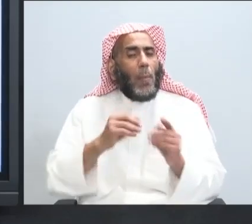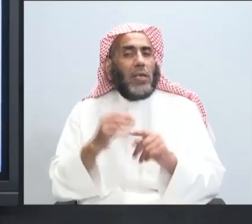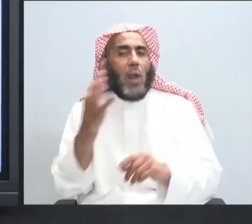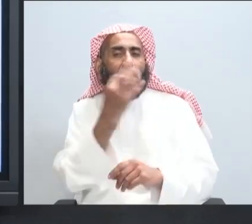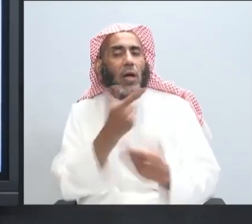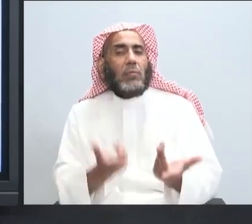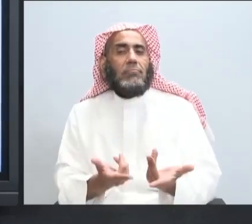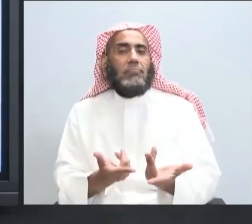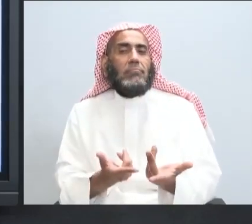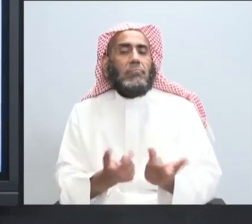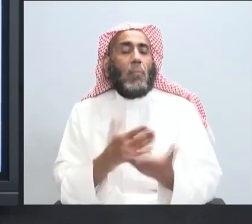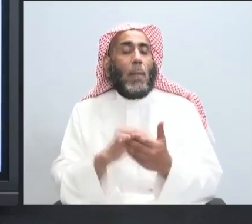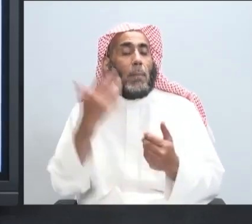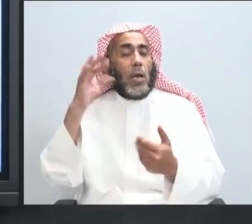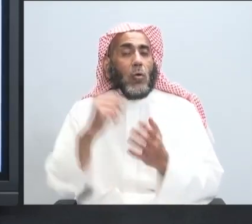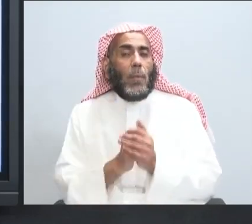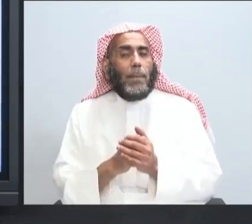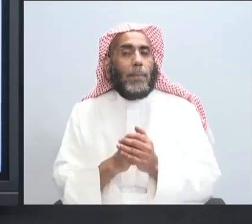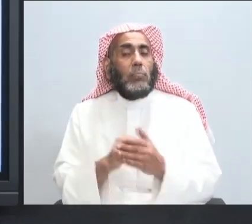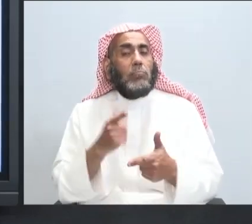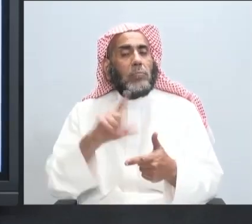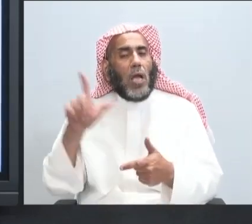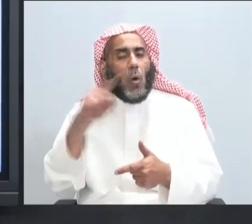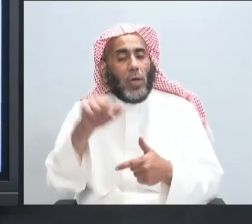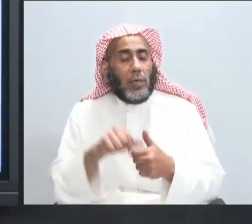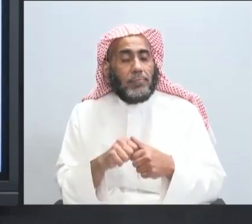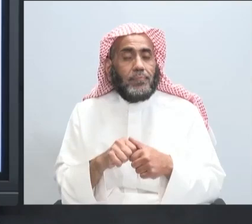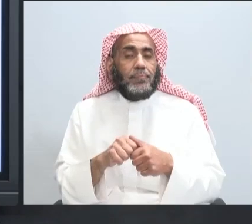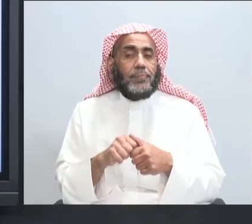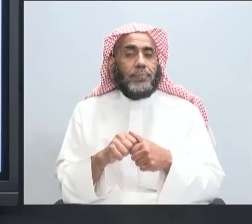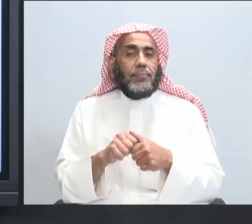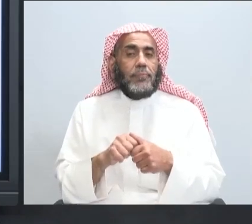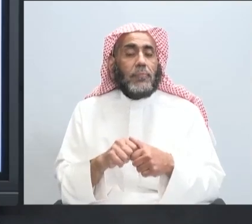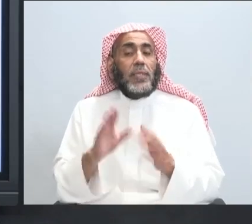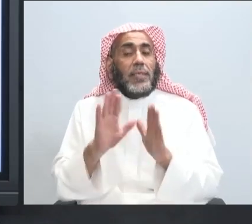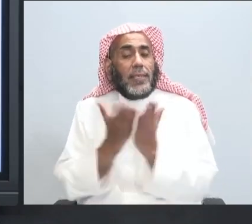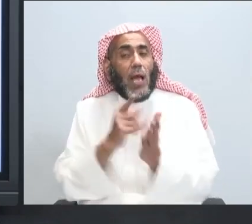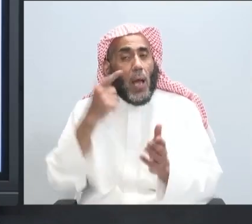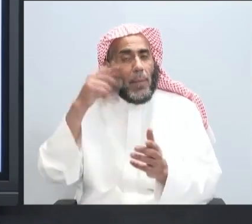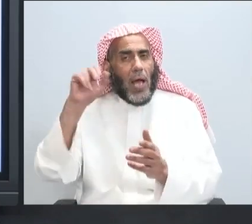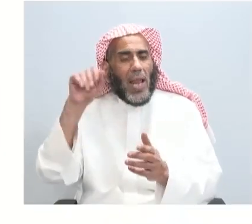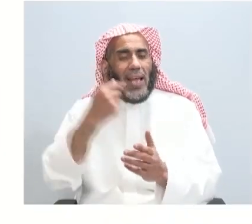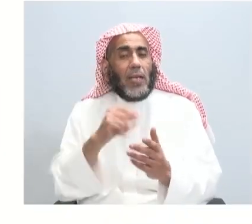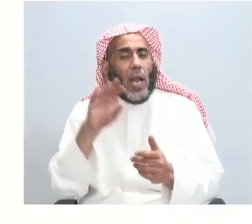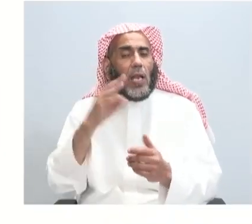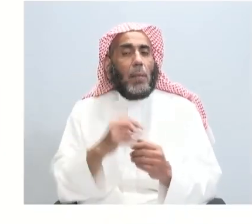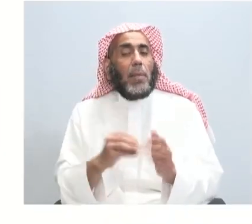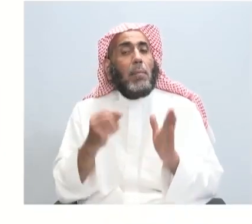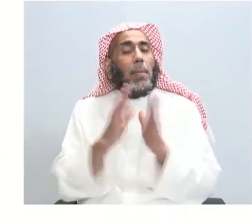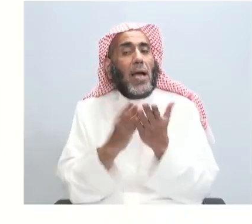الألفاظ؟ ما رأيكم؟ هنا صحيح أم خاطئ؟ كتاب العين للخليل يعد من معاجم